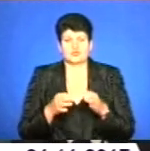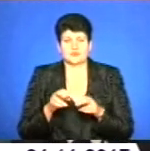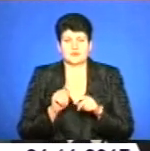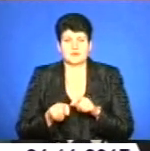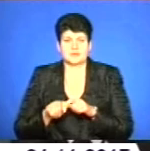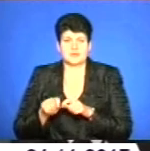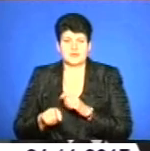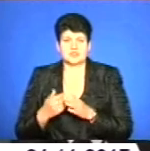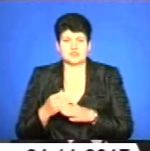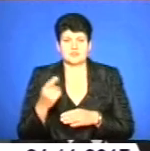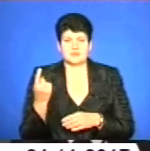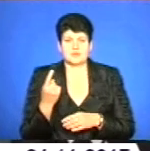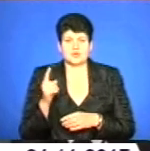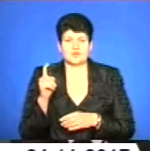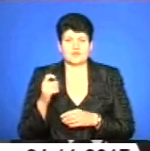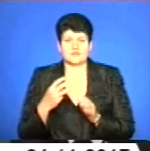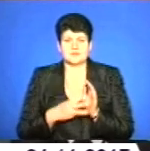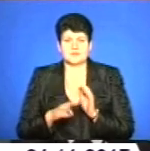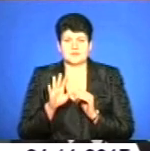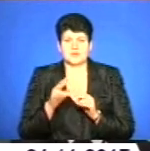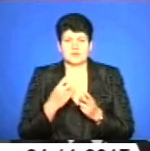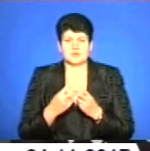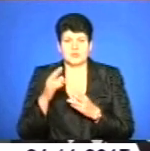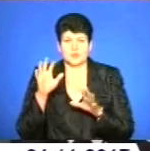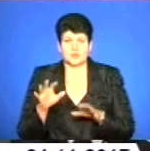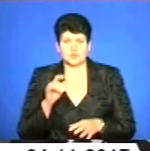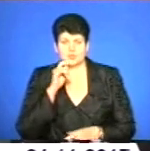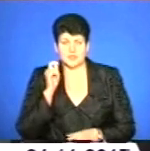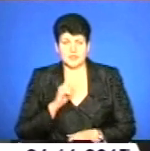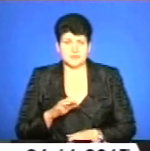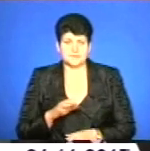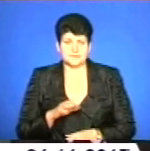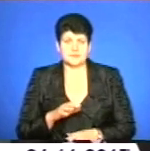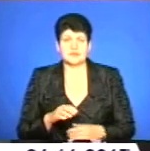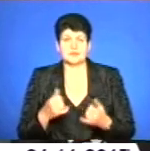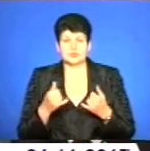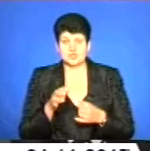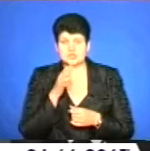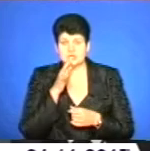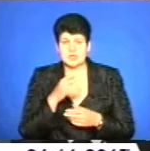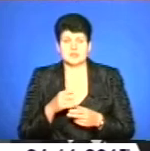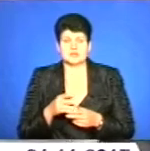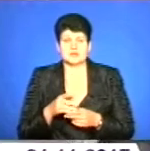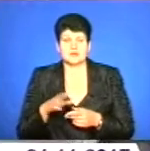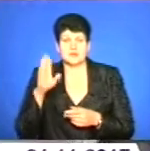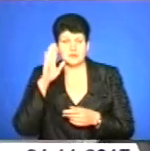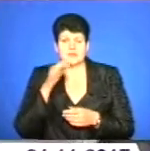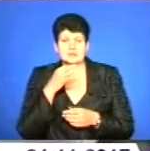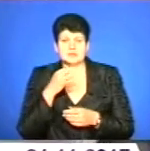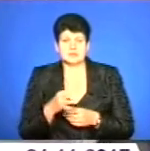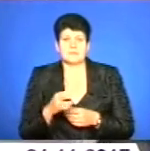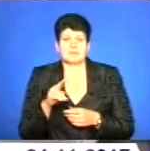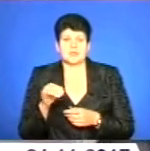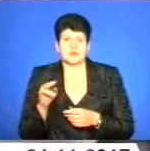за частиною 1 статті 185 Кримінального кодексу України. На даний час неповнолітньому повідомлено про підозру